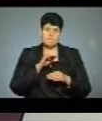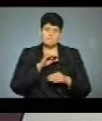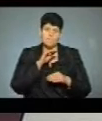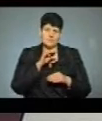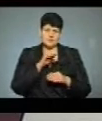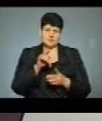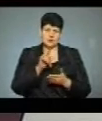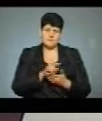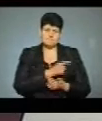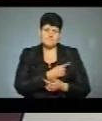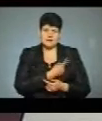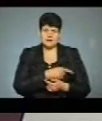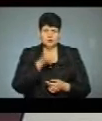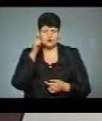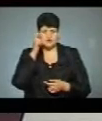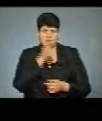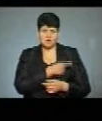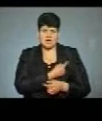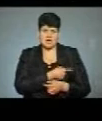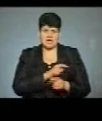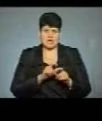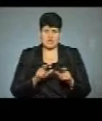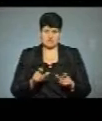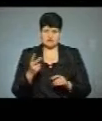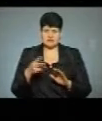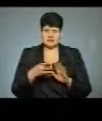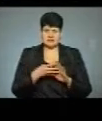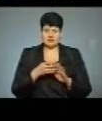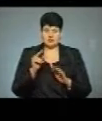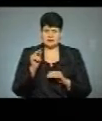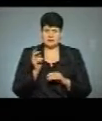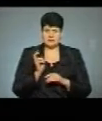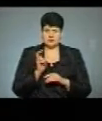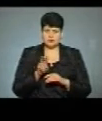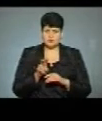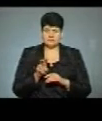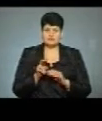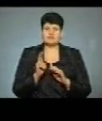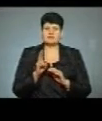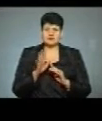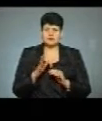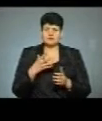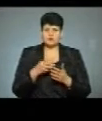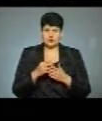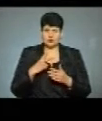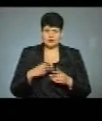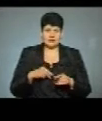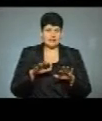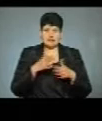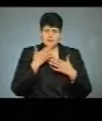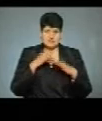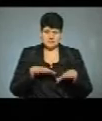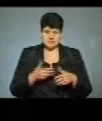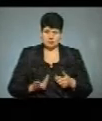обов'язків медиками Чортківської лікарні. 29-го числа він провідував квартиру своєї доньки, якої немає за місцем проживання. Коли